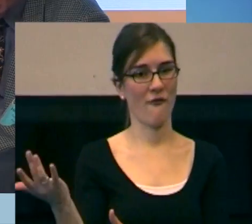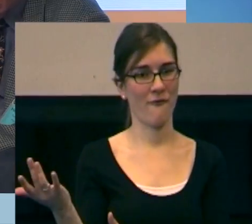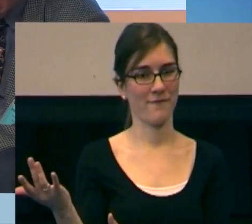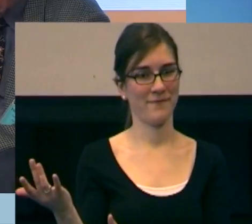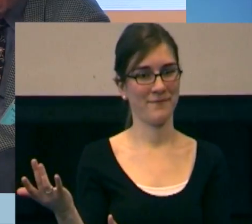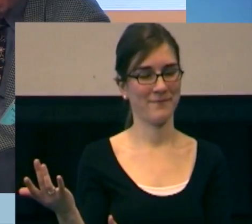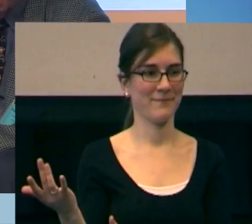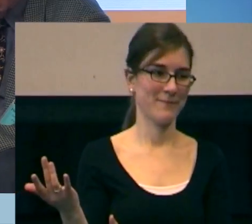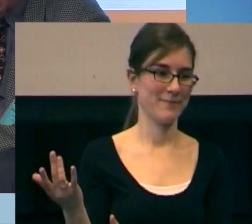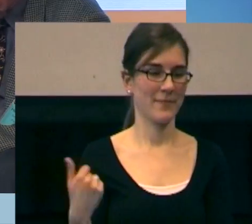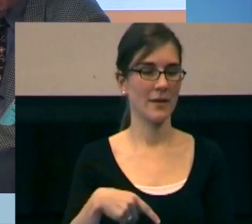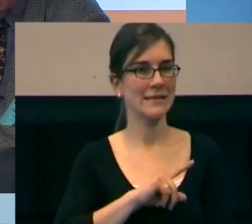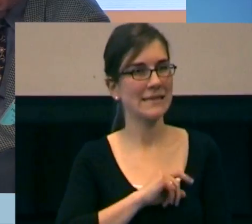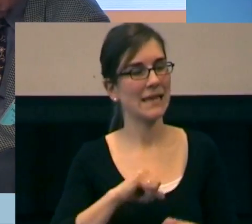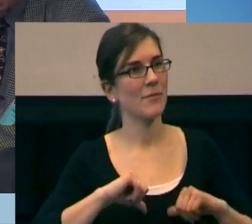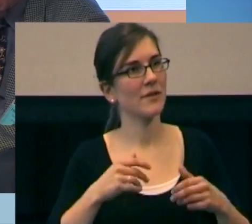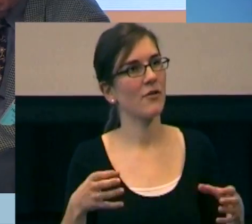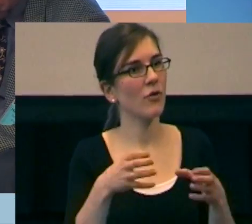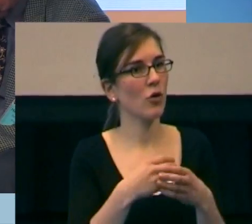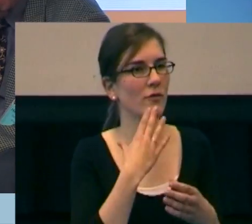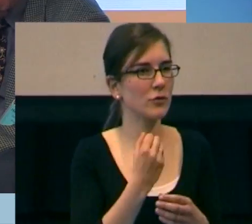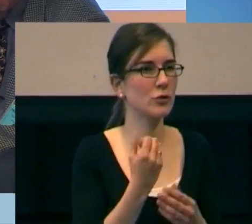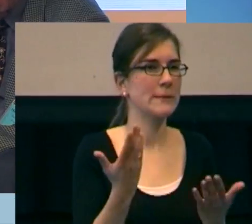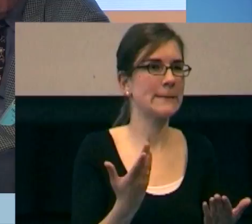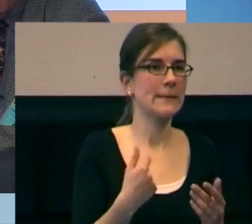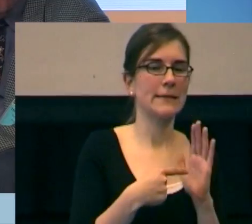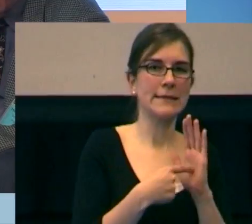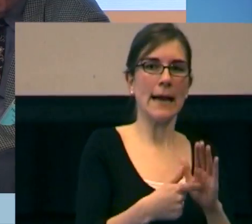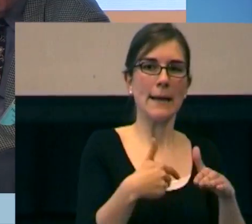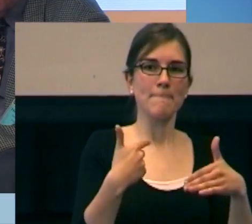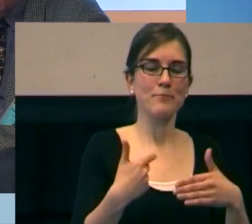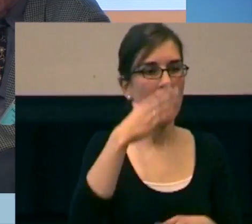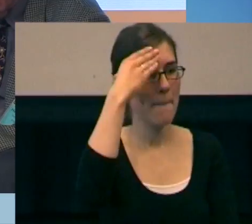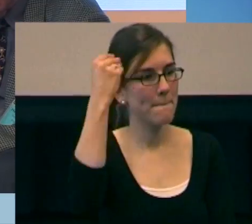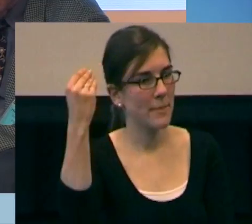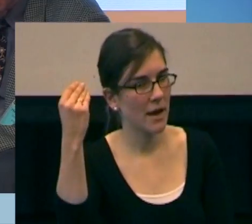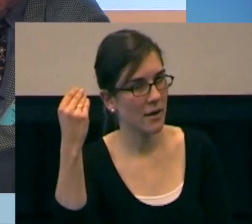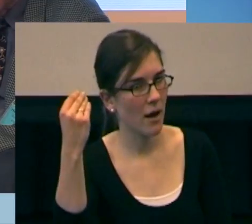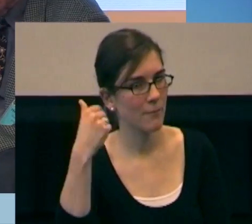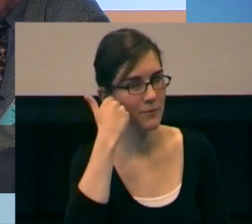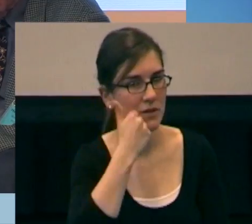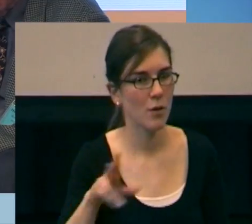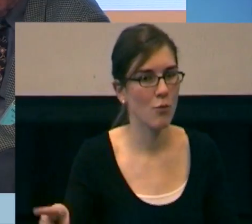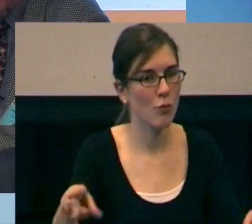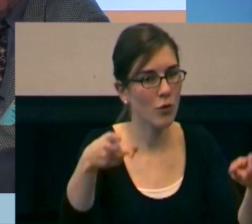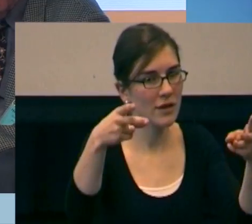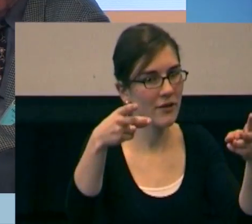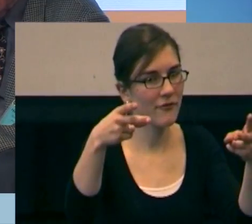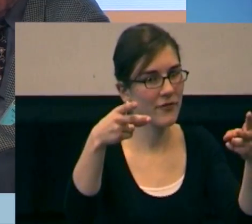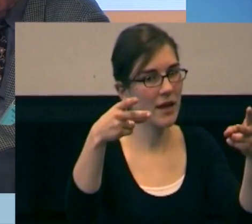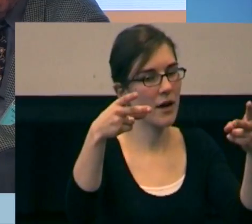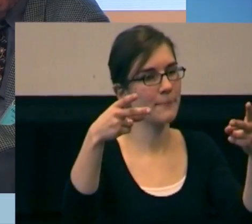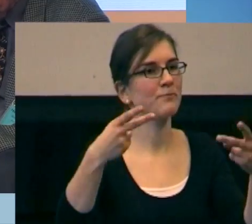Als Selbsthilfegruppe wollen wir auch dazu beitragen, Männer für die Vorsorge zur Früherkennung